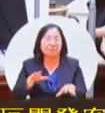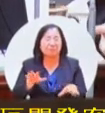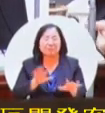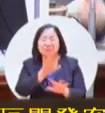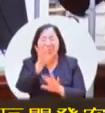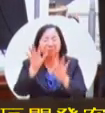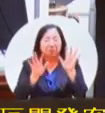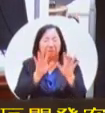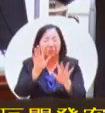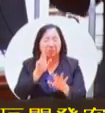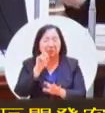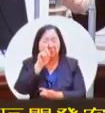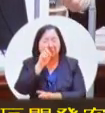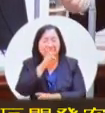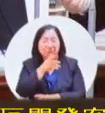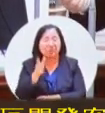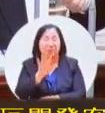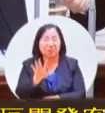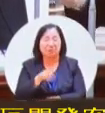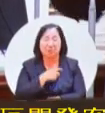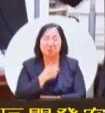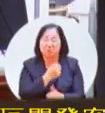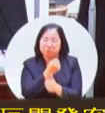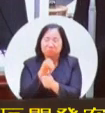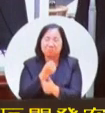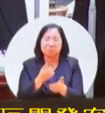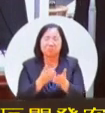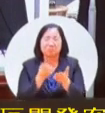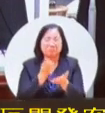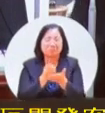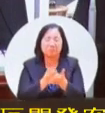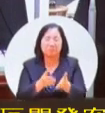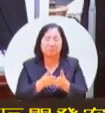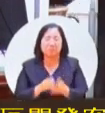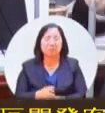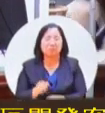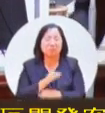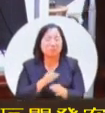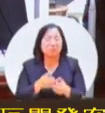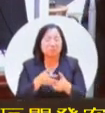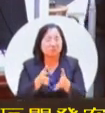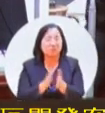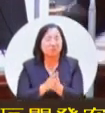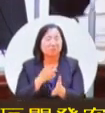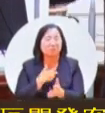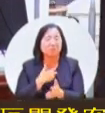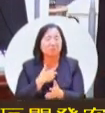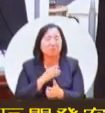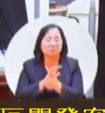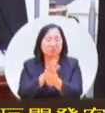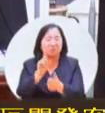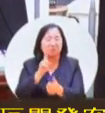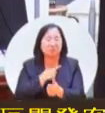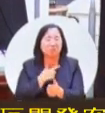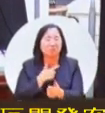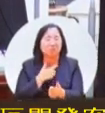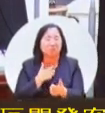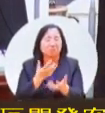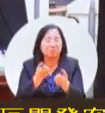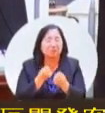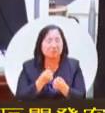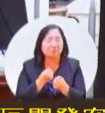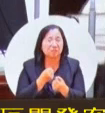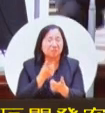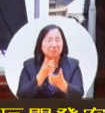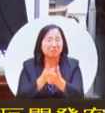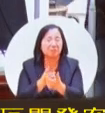放嘛，那这些我们要严格把关啊，不是讲经济部会给你塞钱，咱就给接听。目前这个油田已经没有